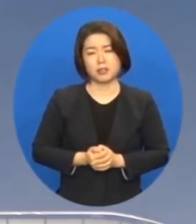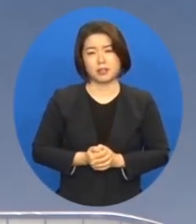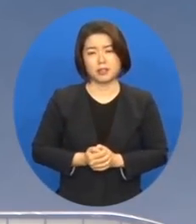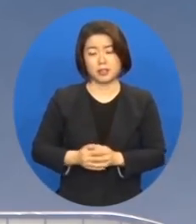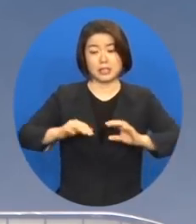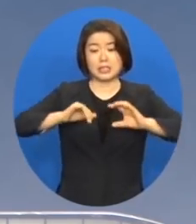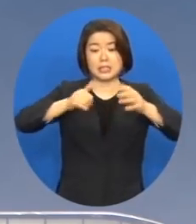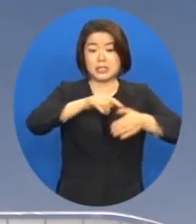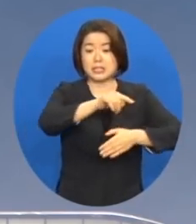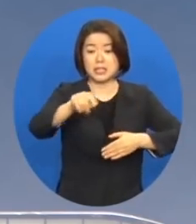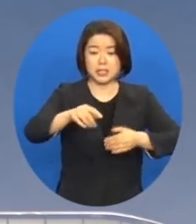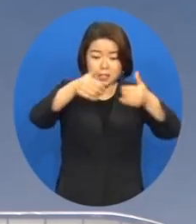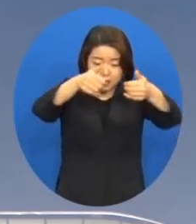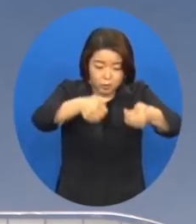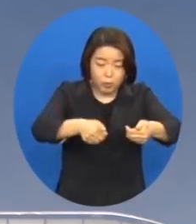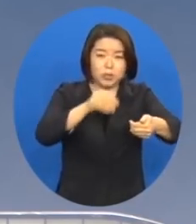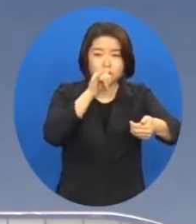세상에다가 절하고